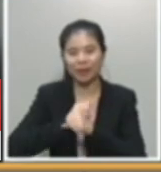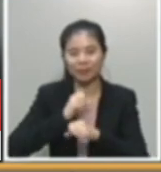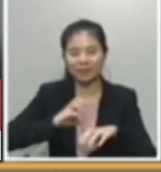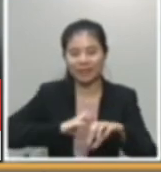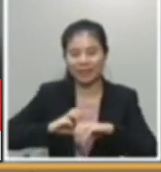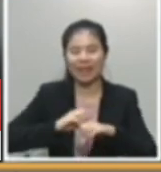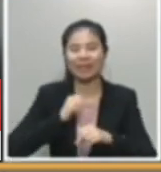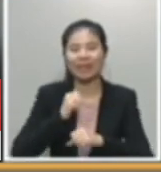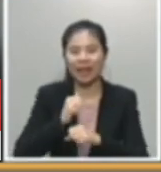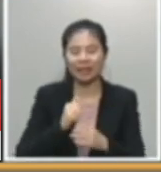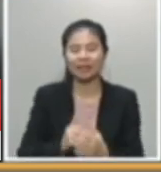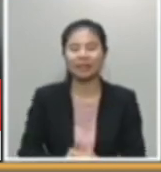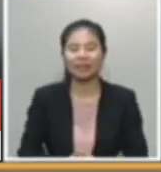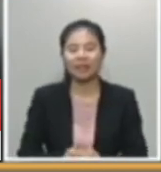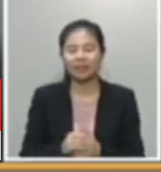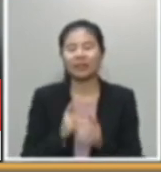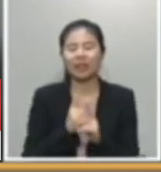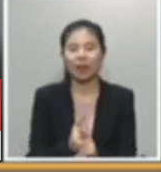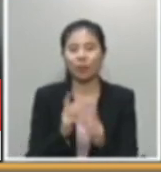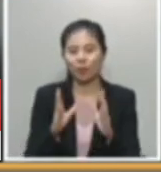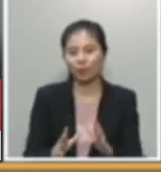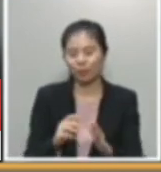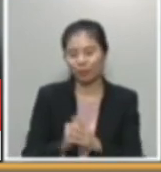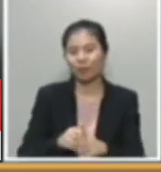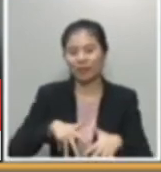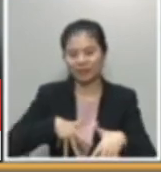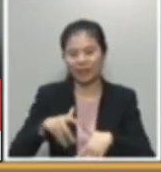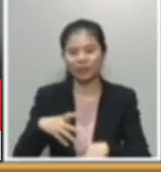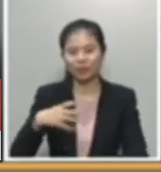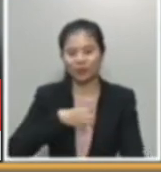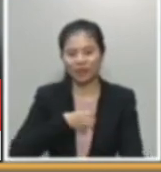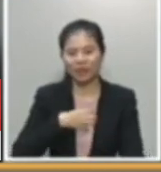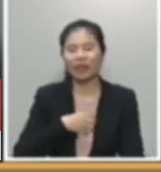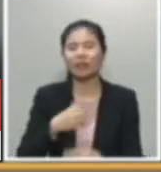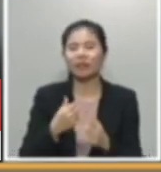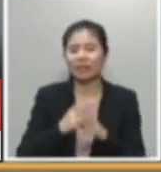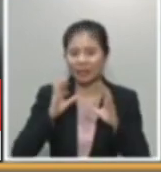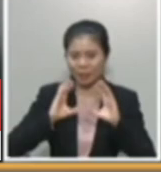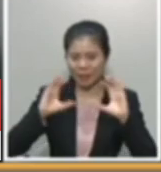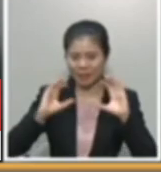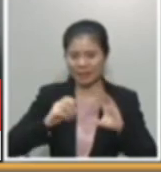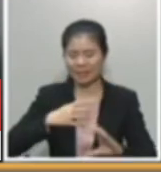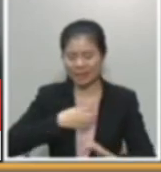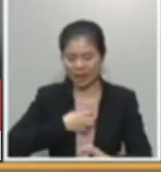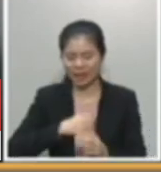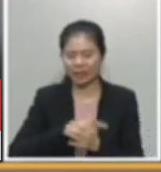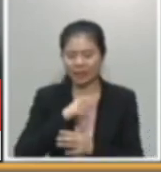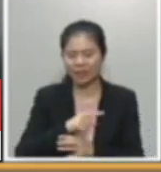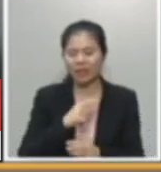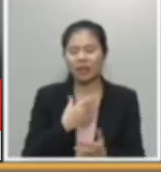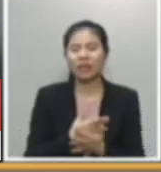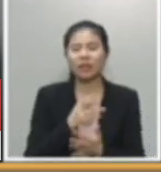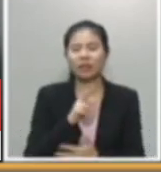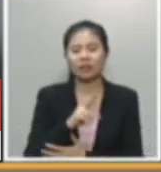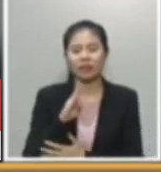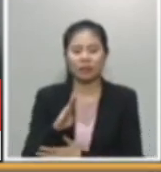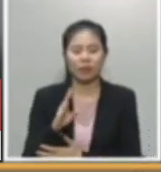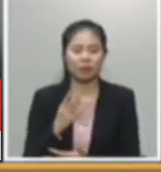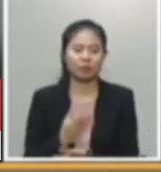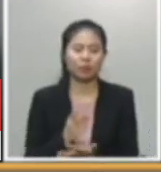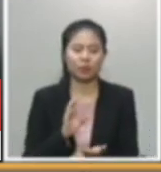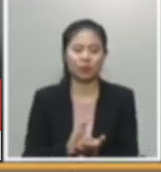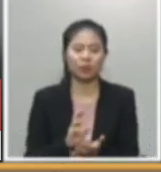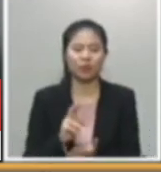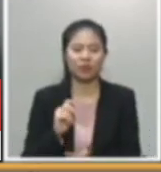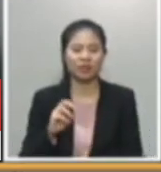ต้องการหรือรัฐบาลต้องการให้ประชาชนเป็นหุ่นยนต์ของระบบทุนนิยมตลอดไปทุก